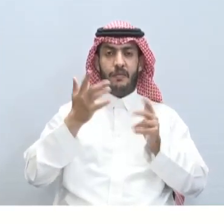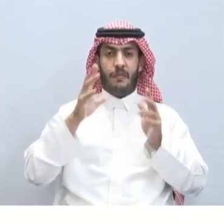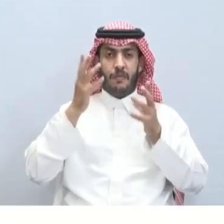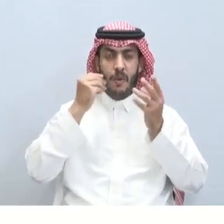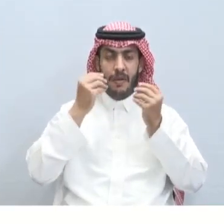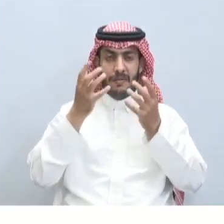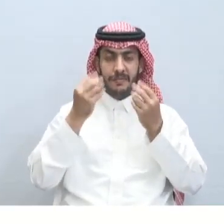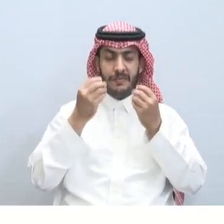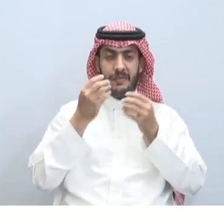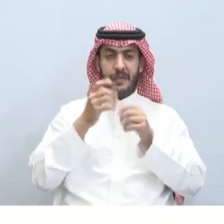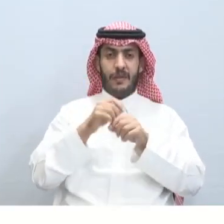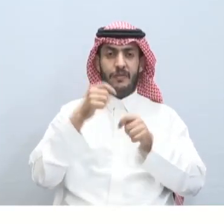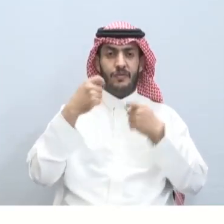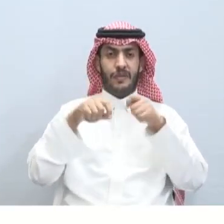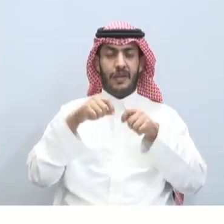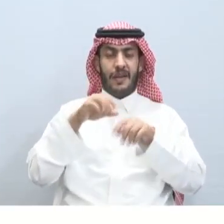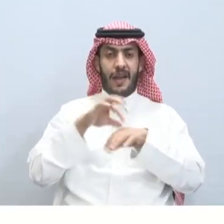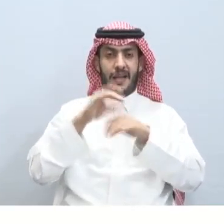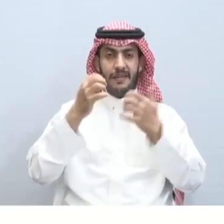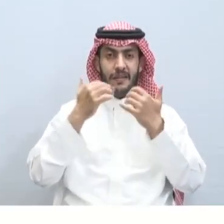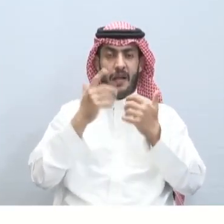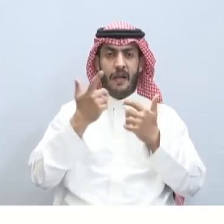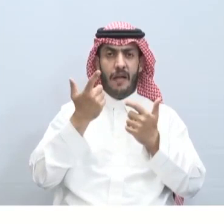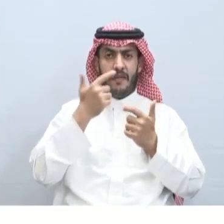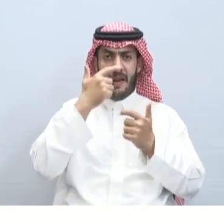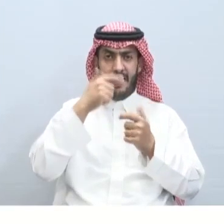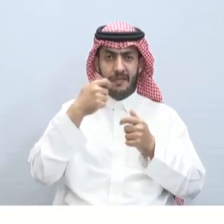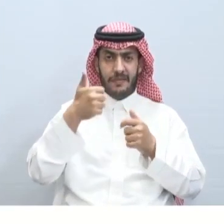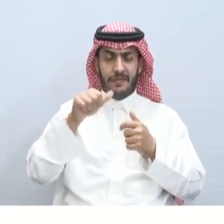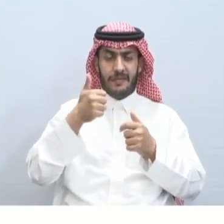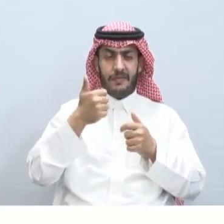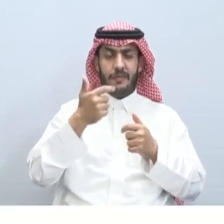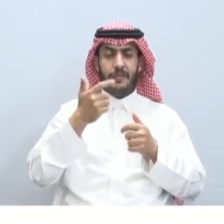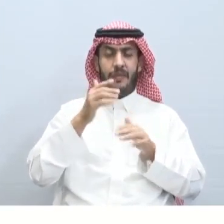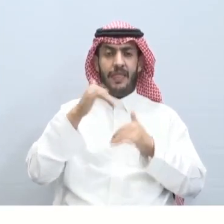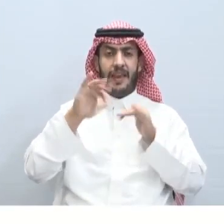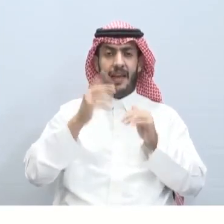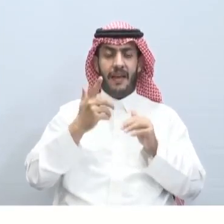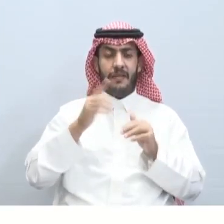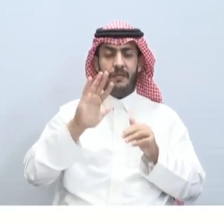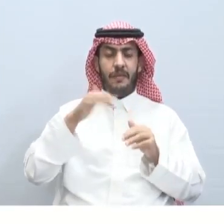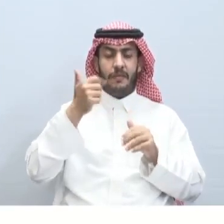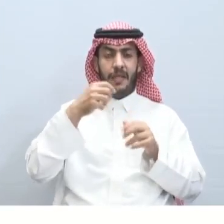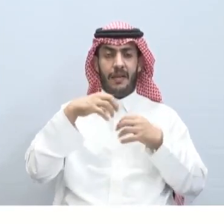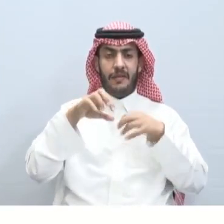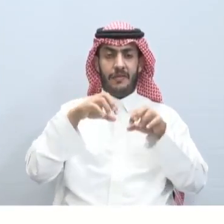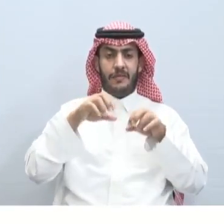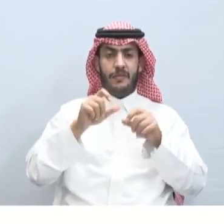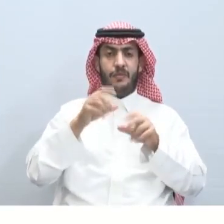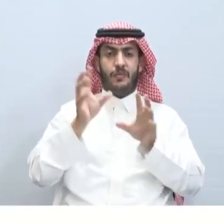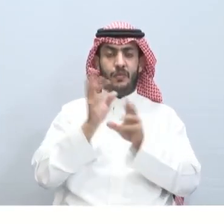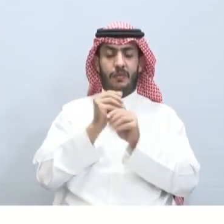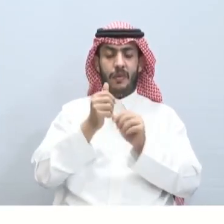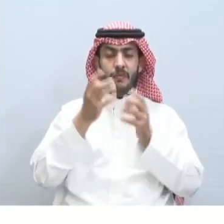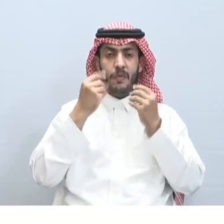معلومات عن شراء المستهلكين ما هو اسلوبهم في الشراء ما هي الع مثر عليهم بعد ذلك استطيع ان اقسم السوق